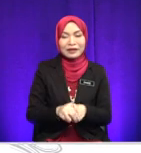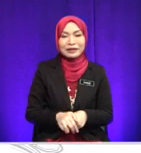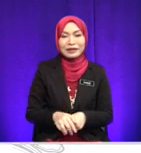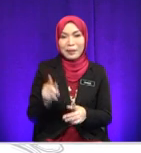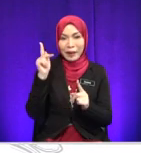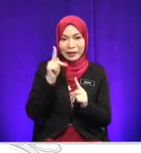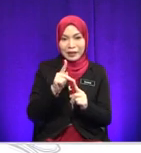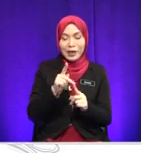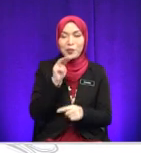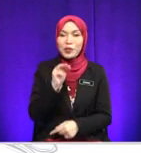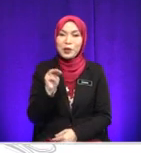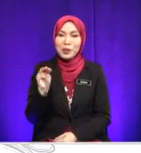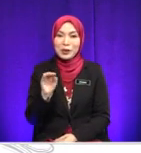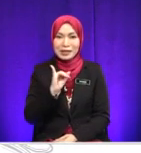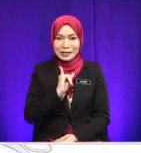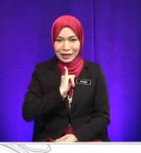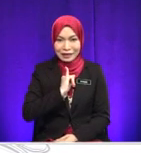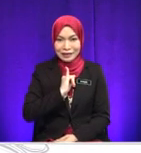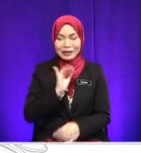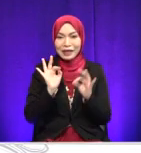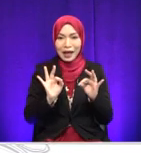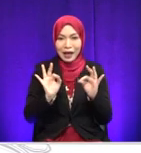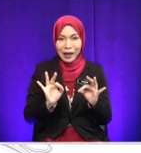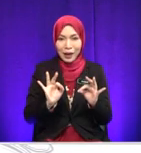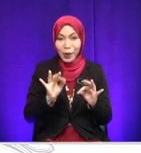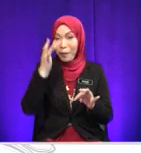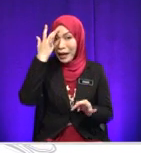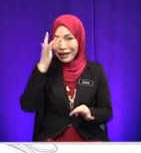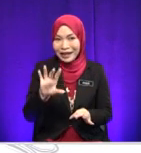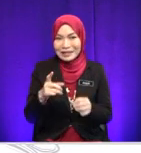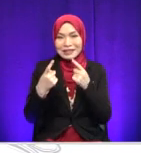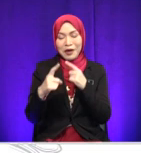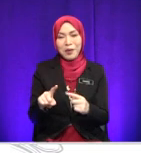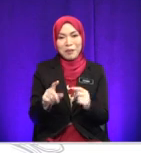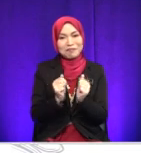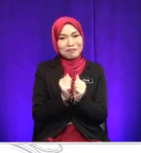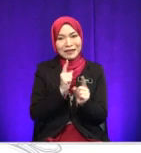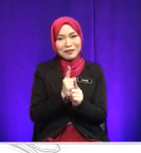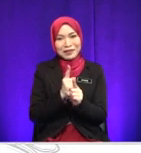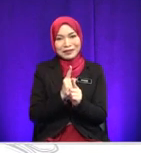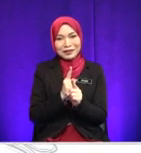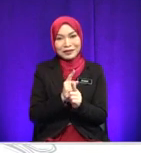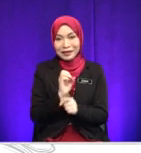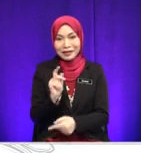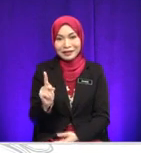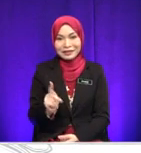Sekejap lagi mereka akan membaca. Dan yang terakhir, siapa yang belum bagi lagi idea untuk K dan W?